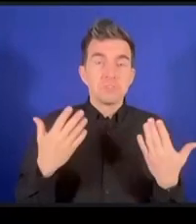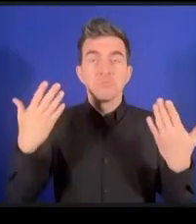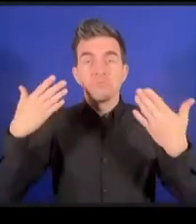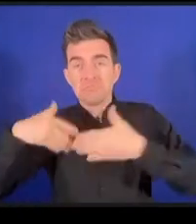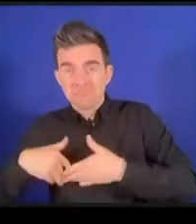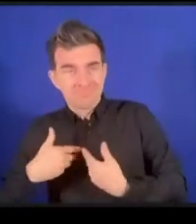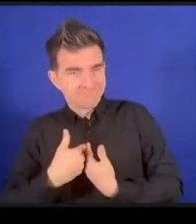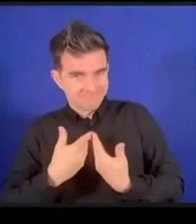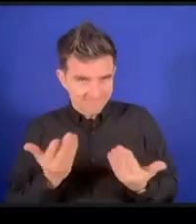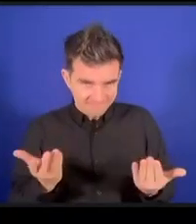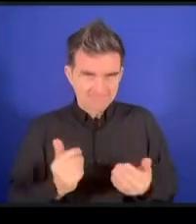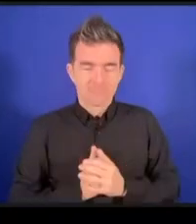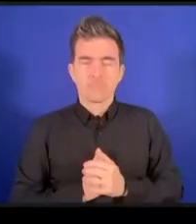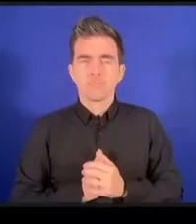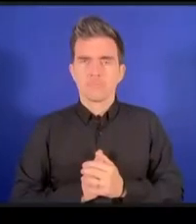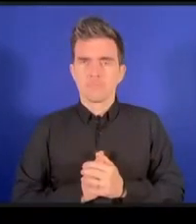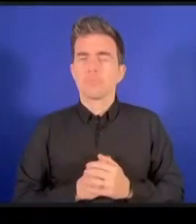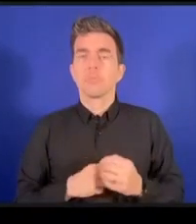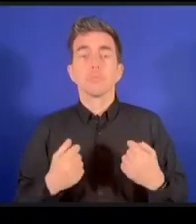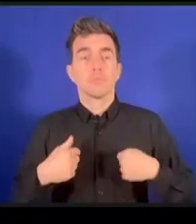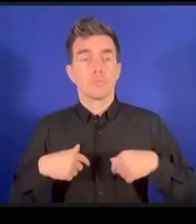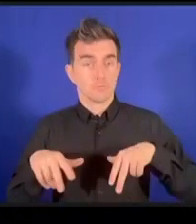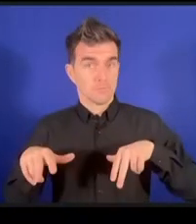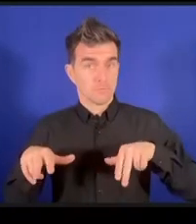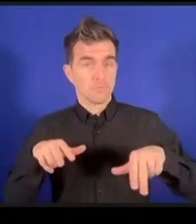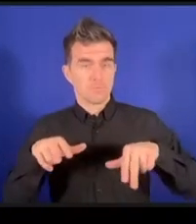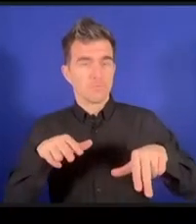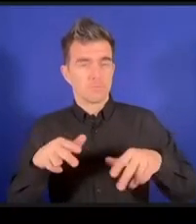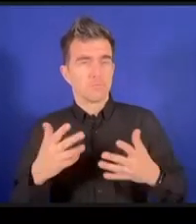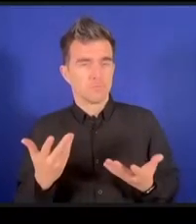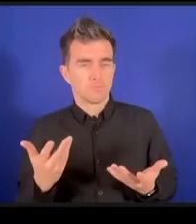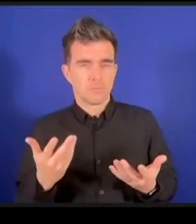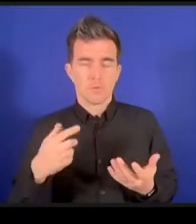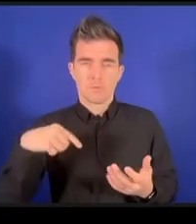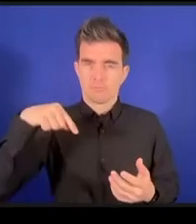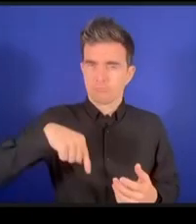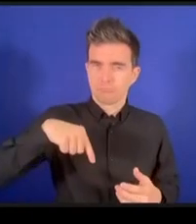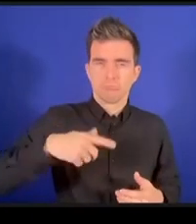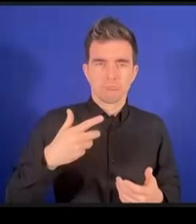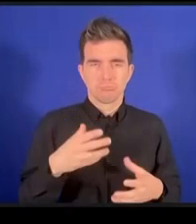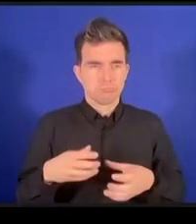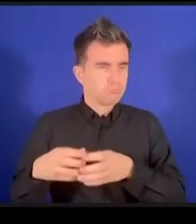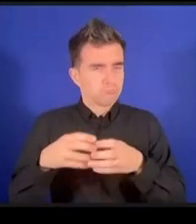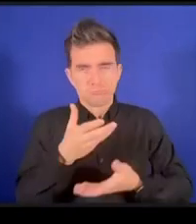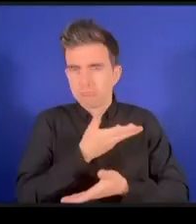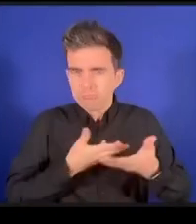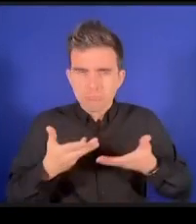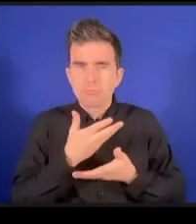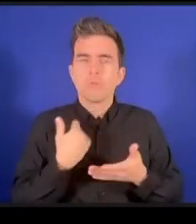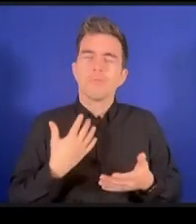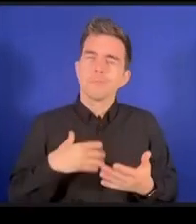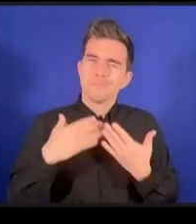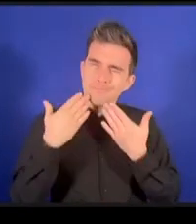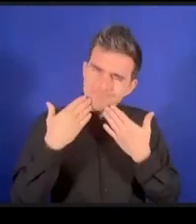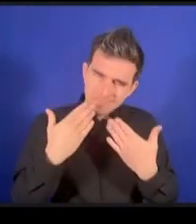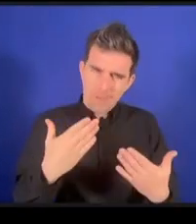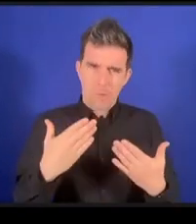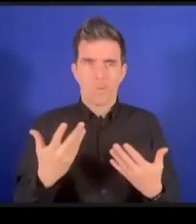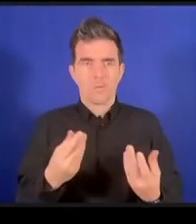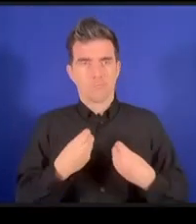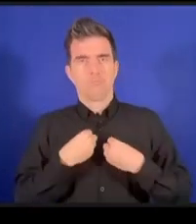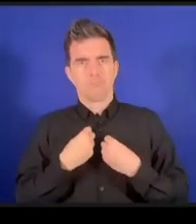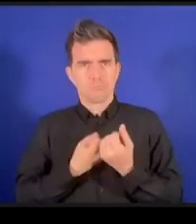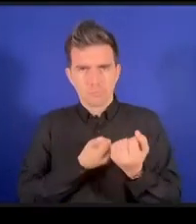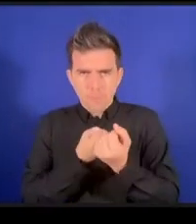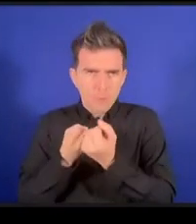пленарного заседания по динамическим коалициям Я хочу поть ф за доверие сегодня